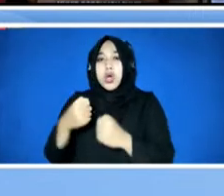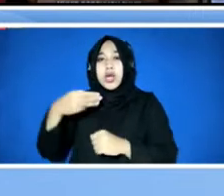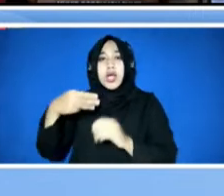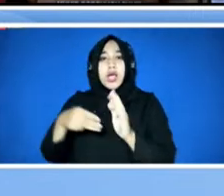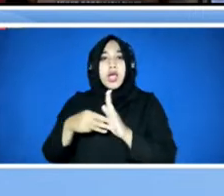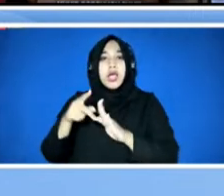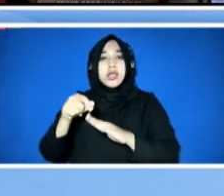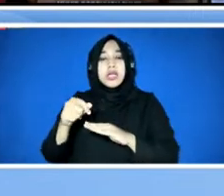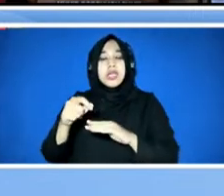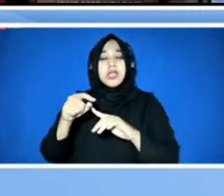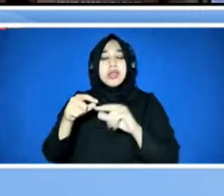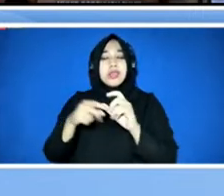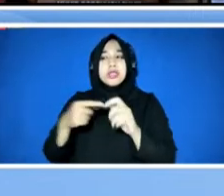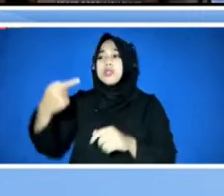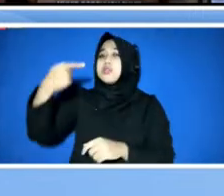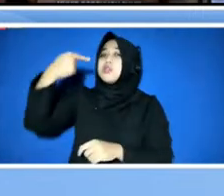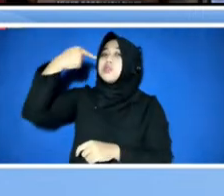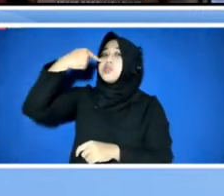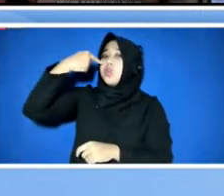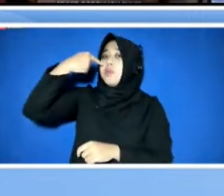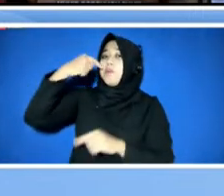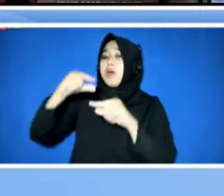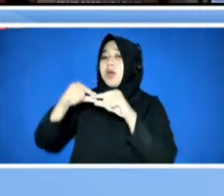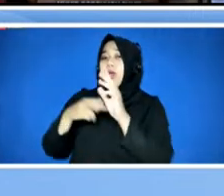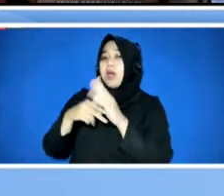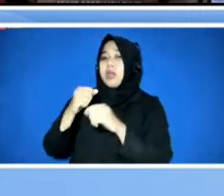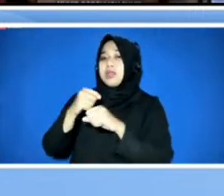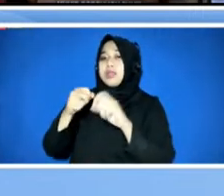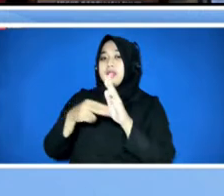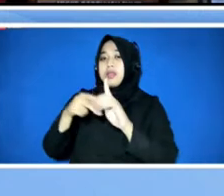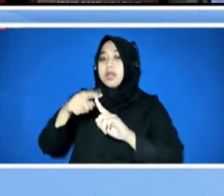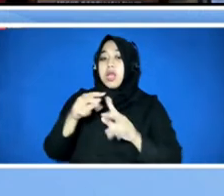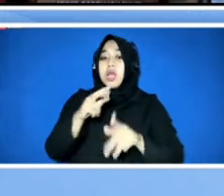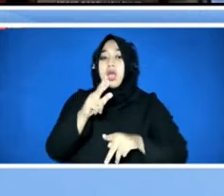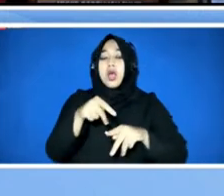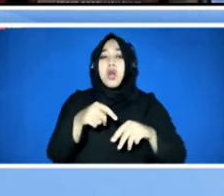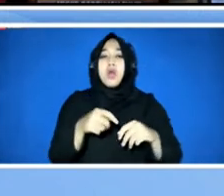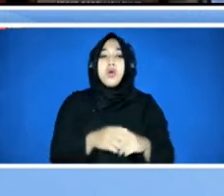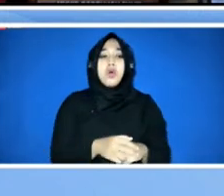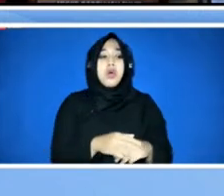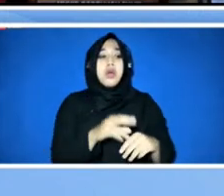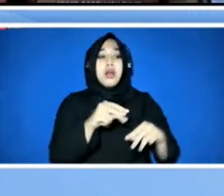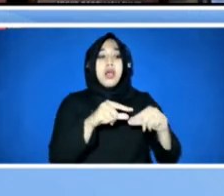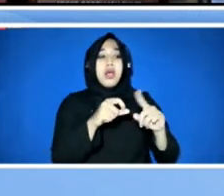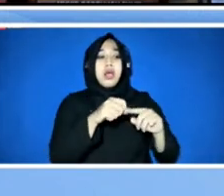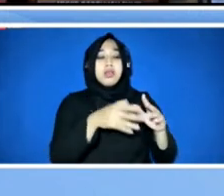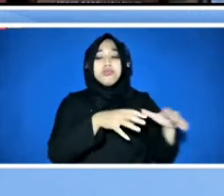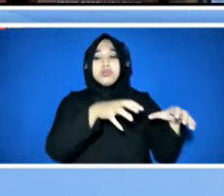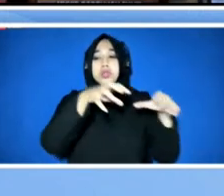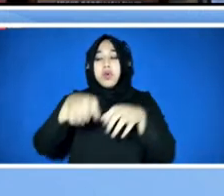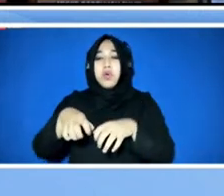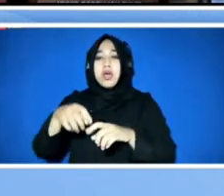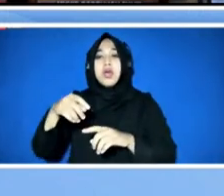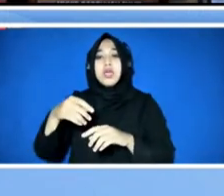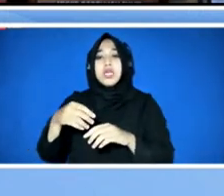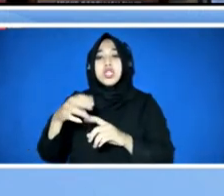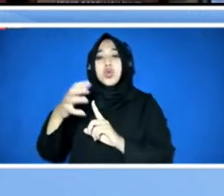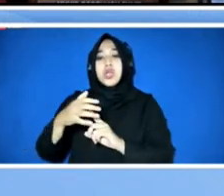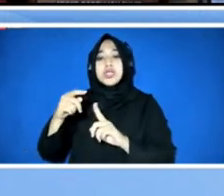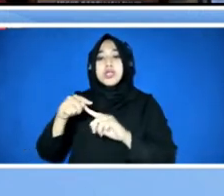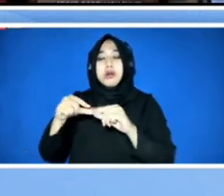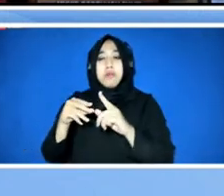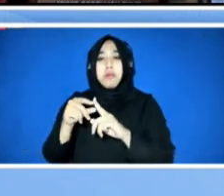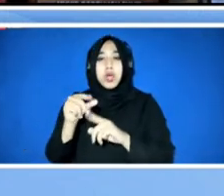swab antigen. Kalau swabnya reaktif, dia akan dibawa ke tempat isolasi terpadu. Kalau swabnya itu tidak